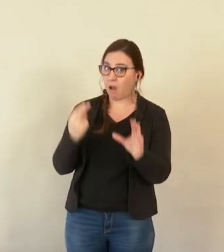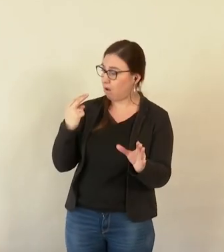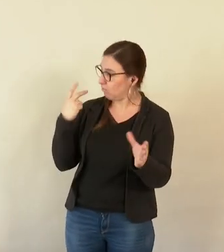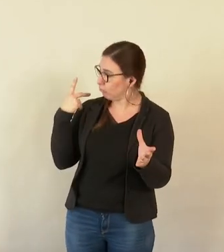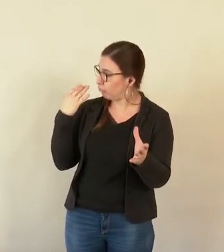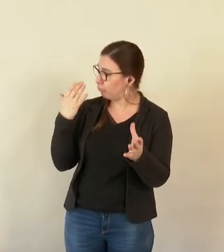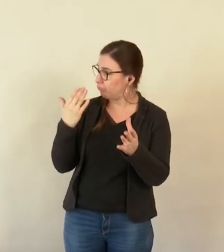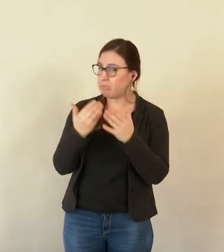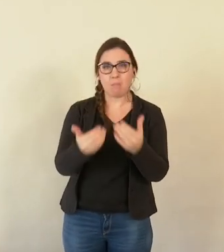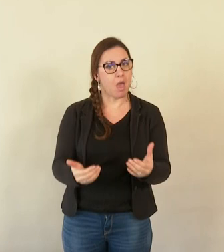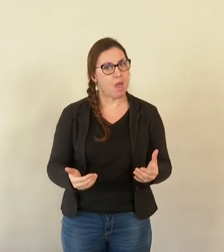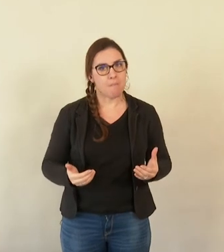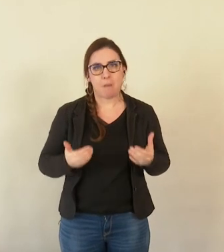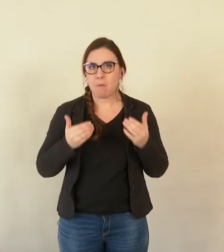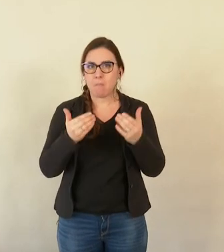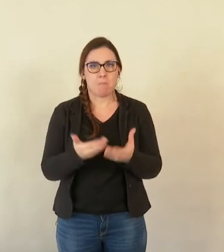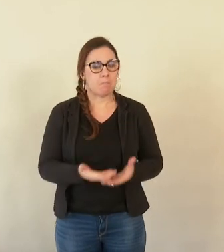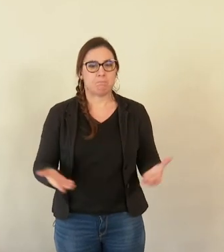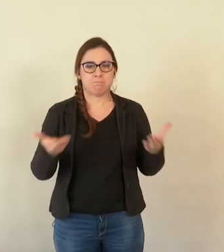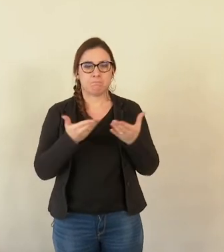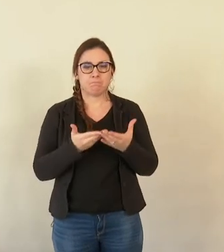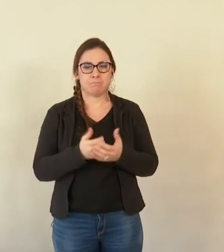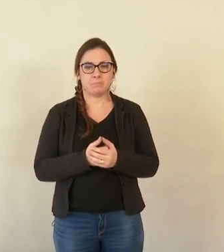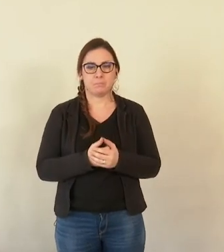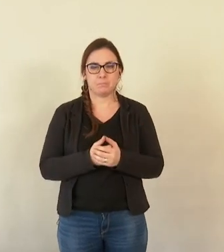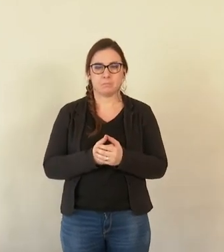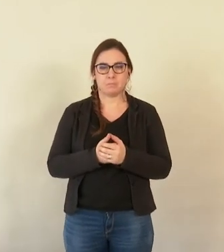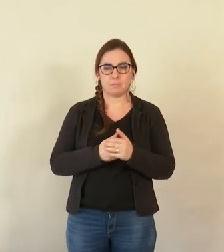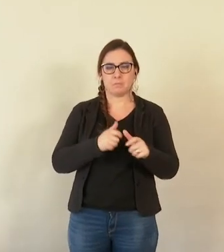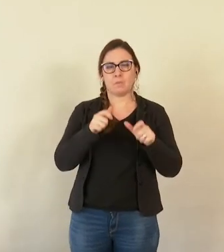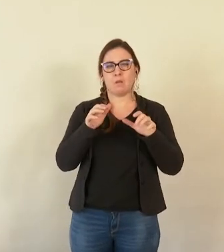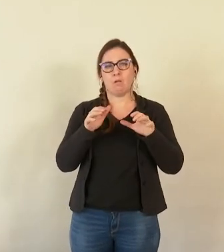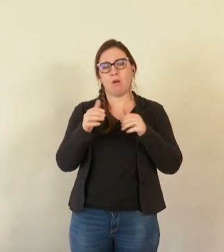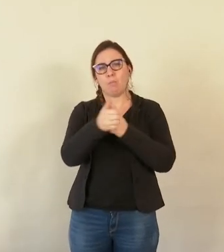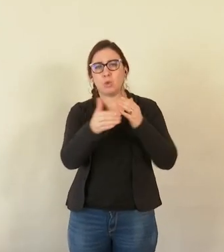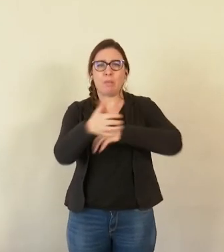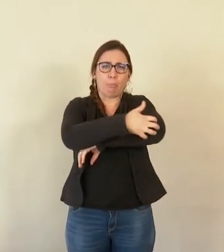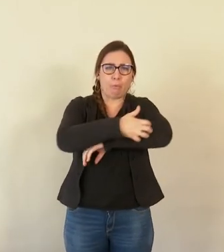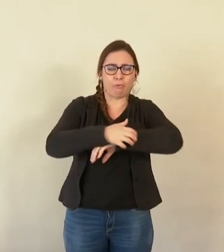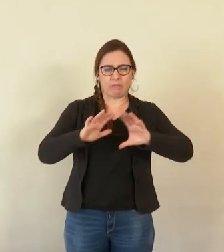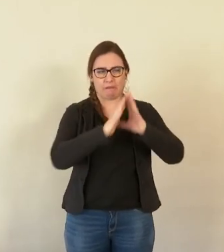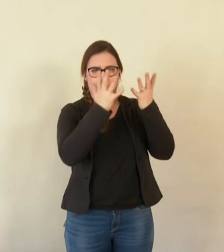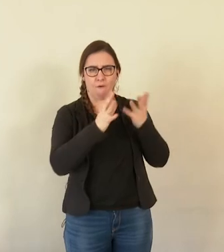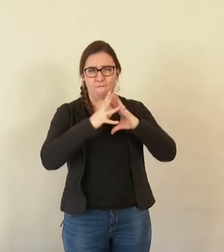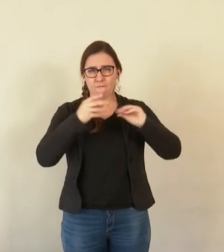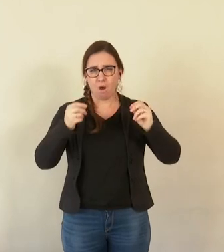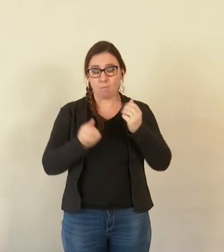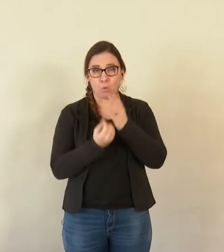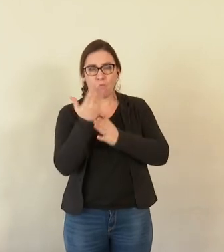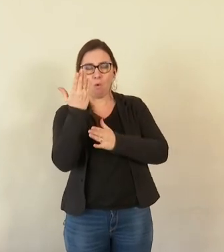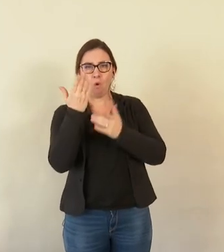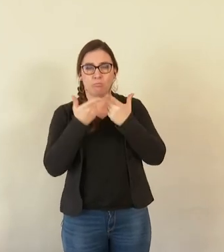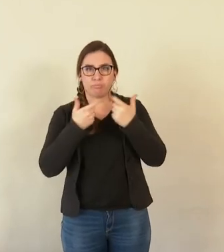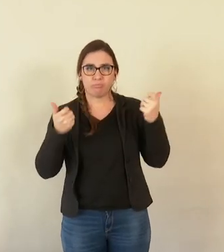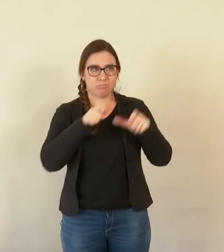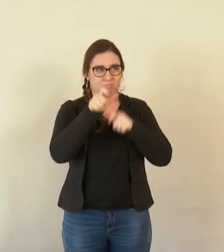raésonne toujours les pauvretés prennent de nouveaux visages ils prennent ceux des étudiantes et